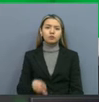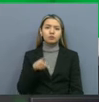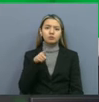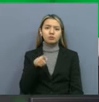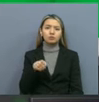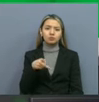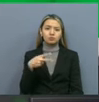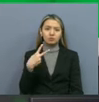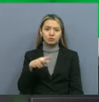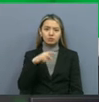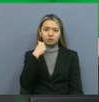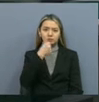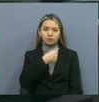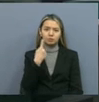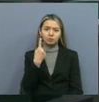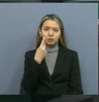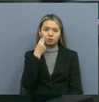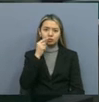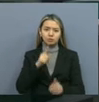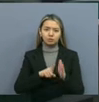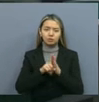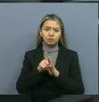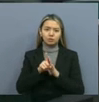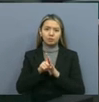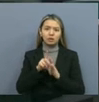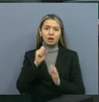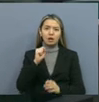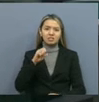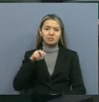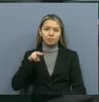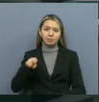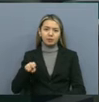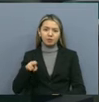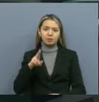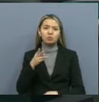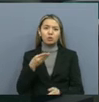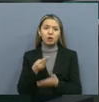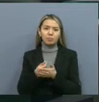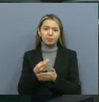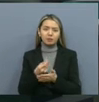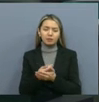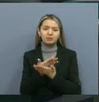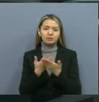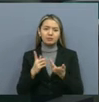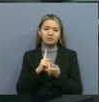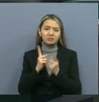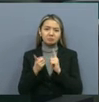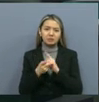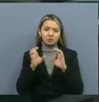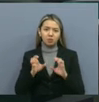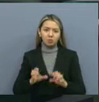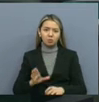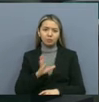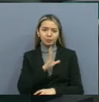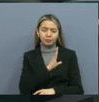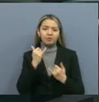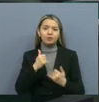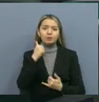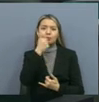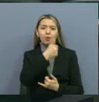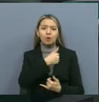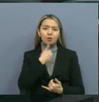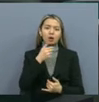2020 жылдың 1-ші қаңтарынан бастап әлеуметтік жәрдемақыларды төлеуге қатысты бірқатар өзгерістер енгізілді. Яғни ағымдағы жылдан